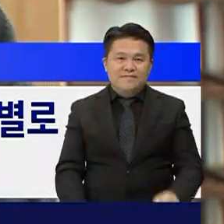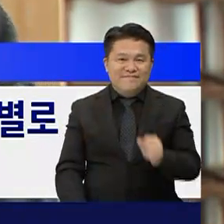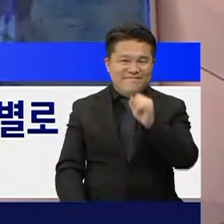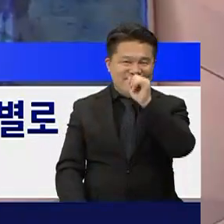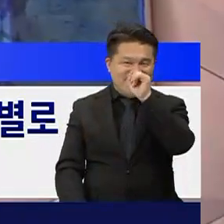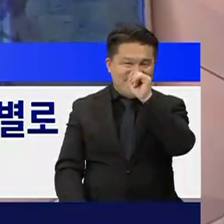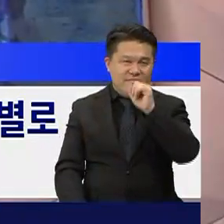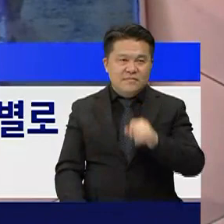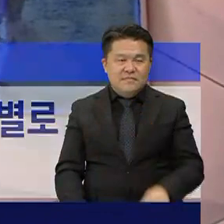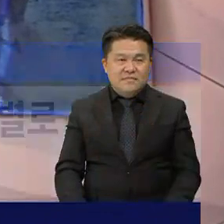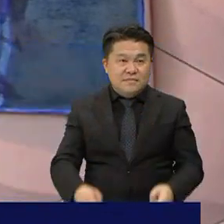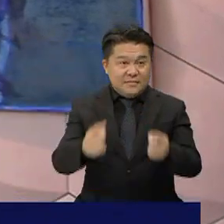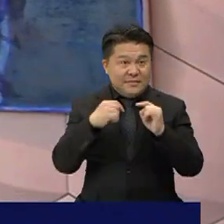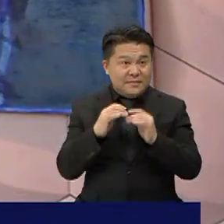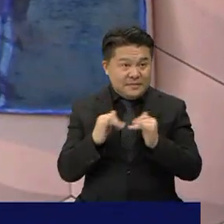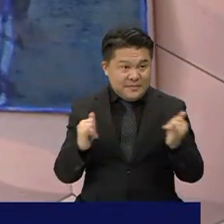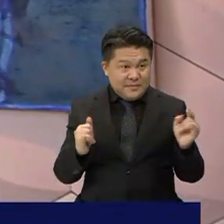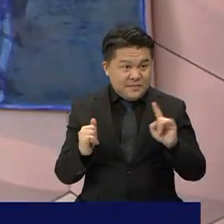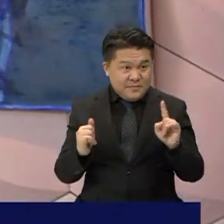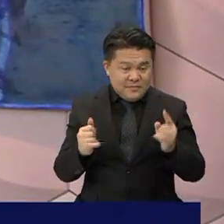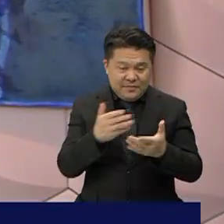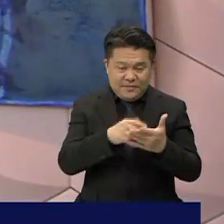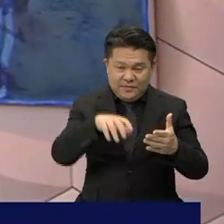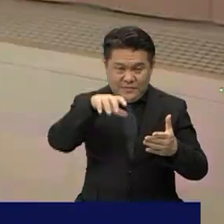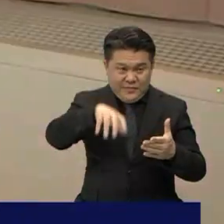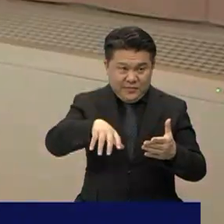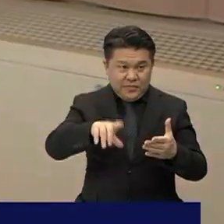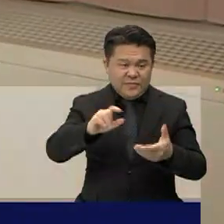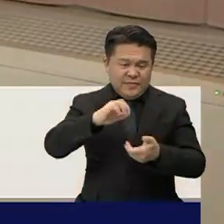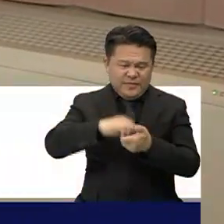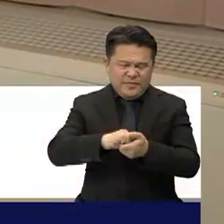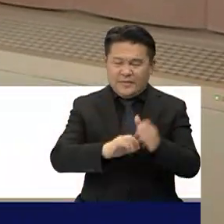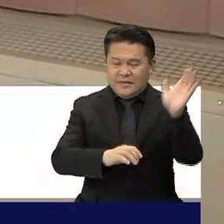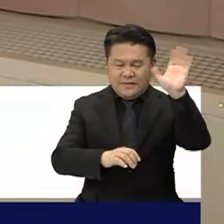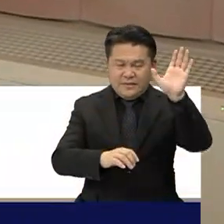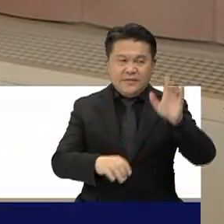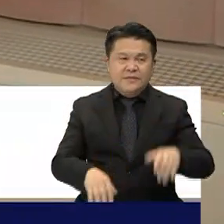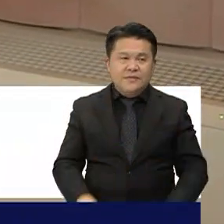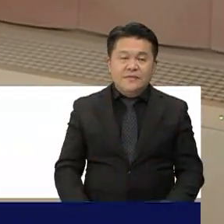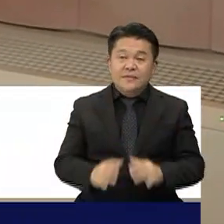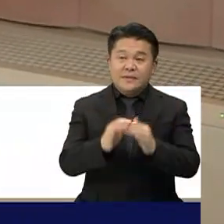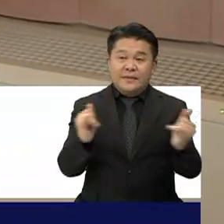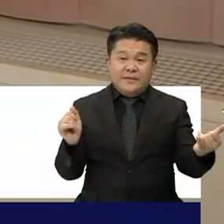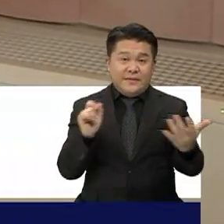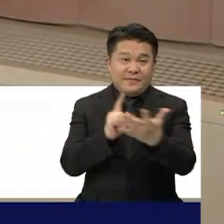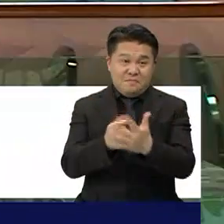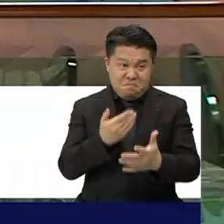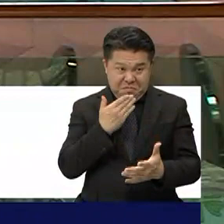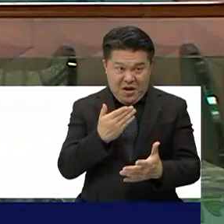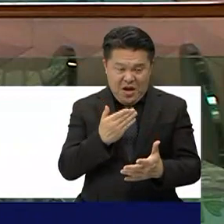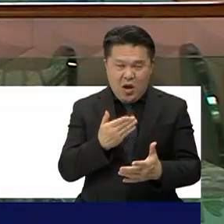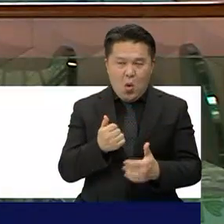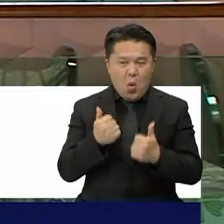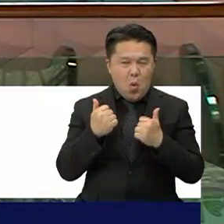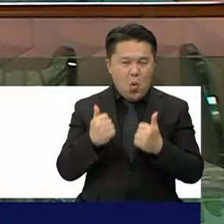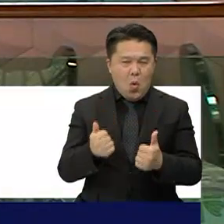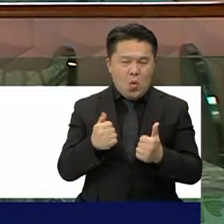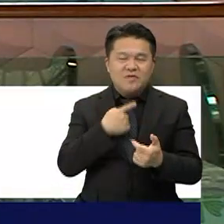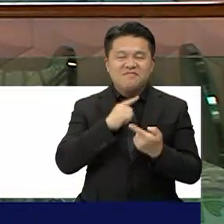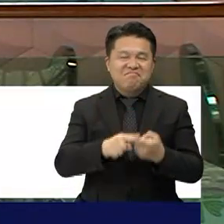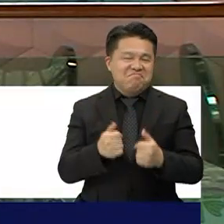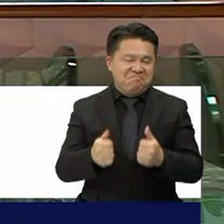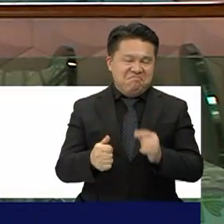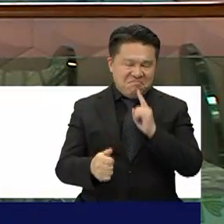좋았어요. 참여한 작가들은 미술관이란 한정된 공간을 벗어나 대중들을 만나는 참신한 시도에